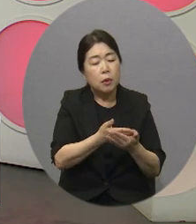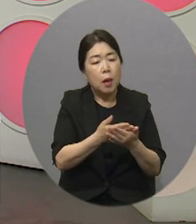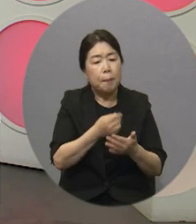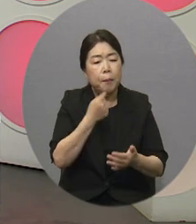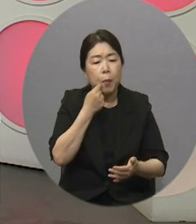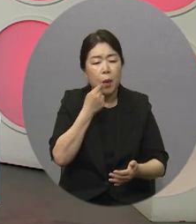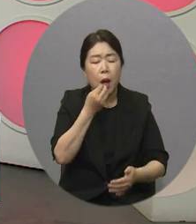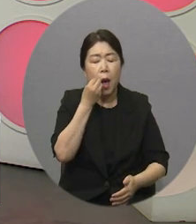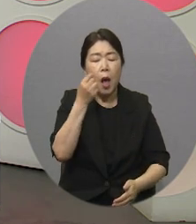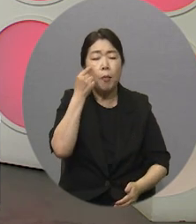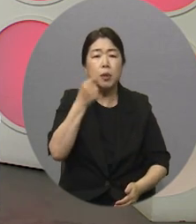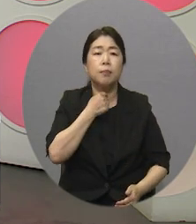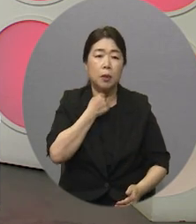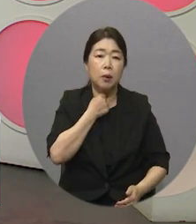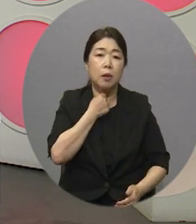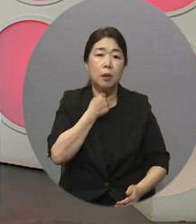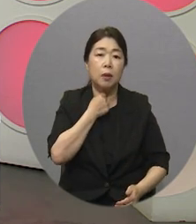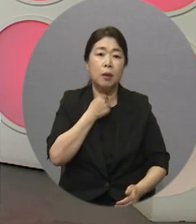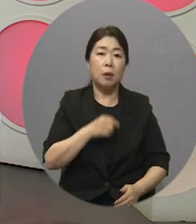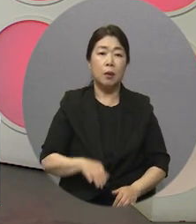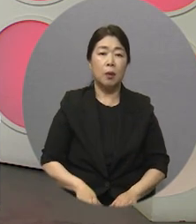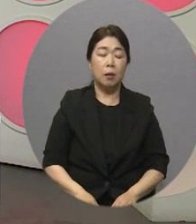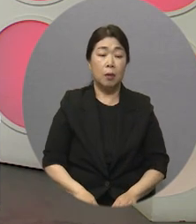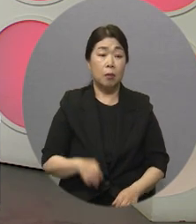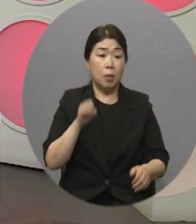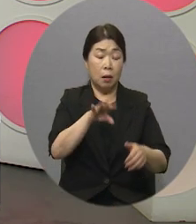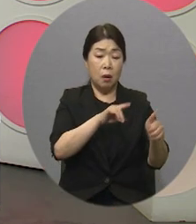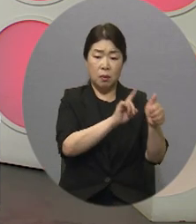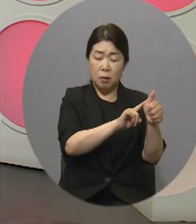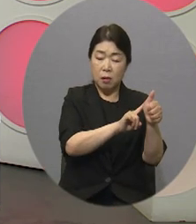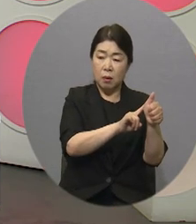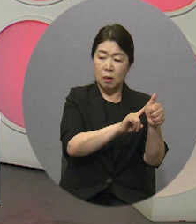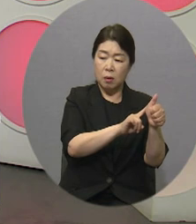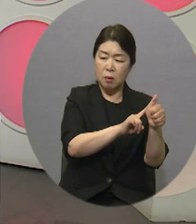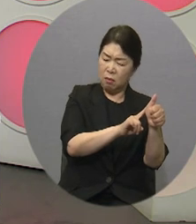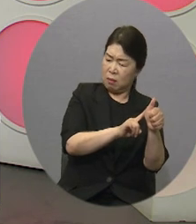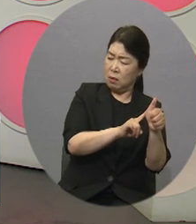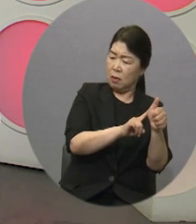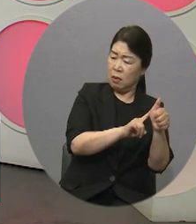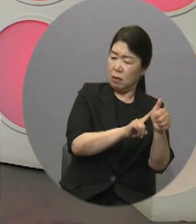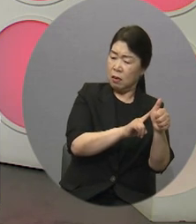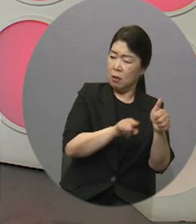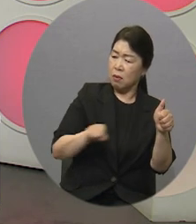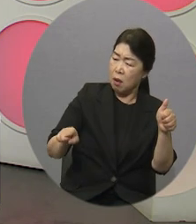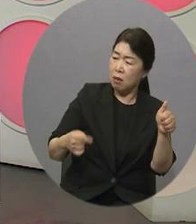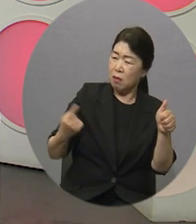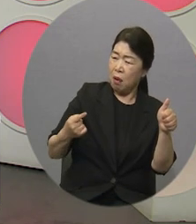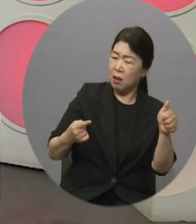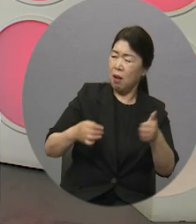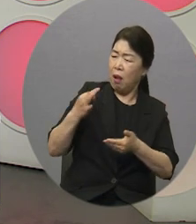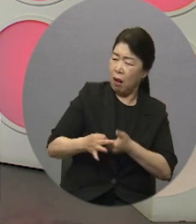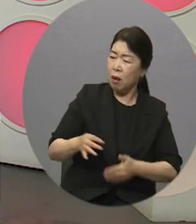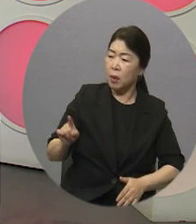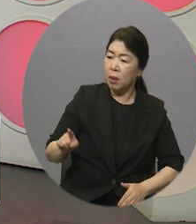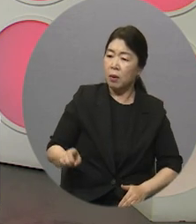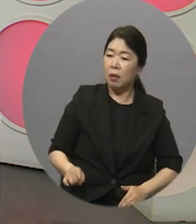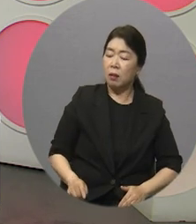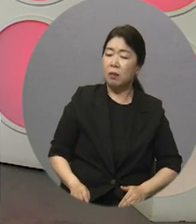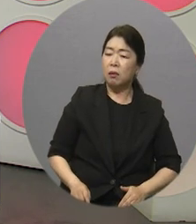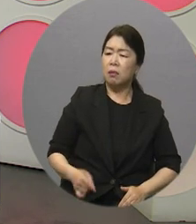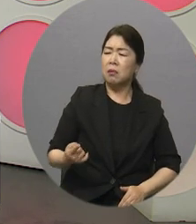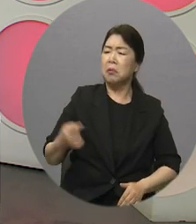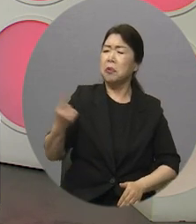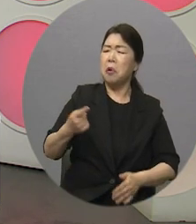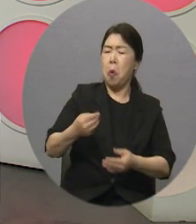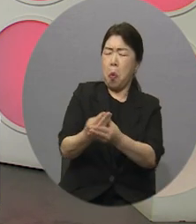보려고요. 모기만한 소리로 답하자 아저씨는 전보다 더 퉁명스럽게 말했습니다. 1,000원어치는 얼마